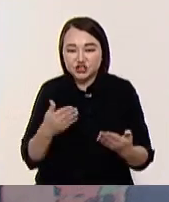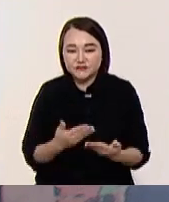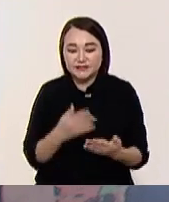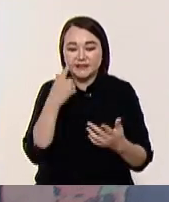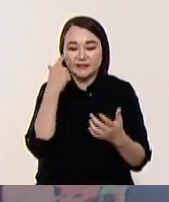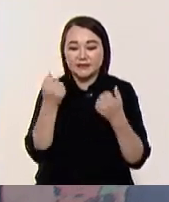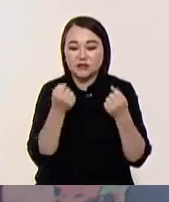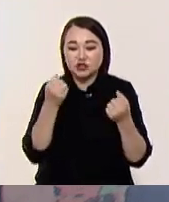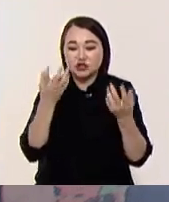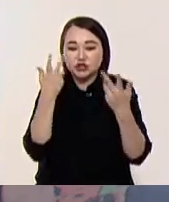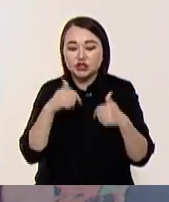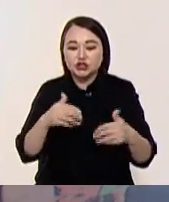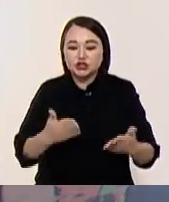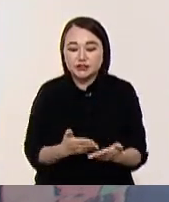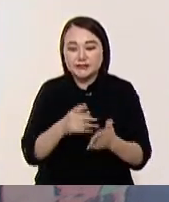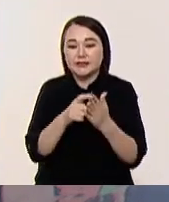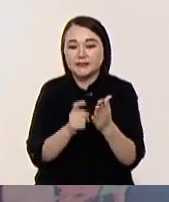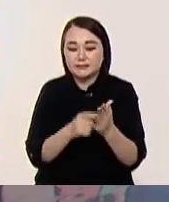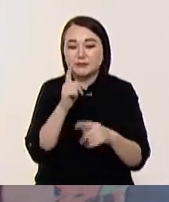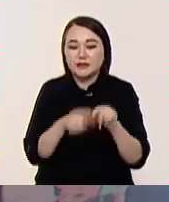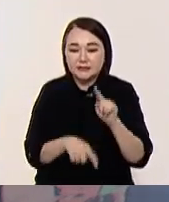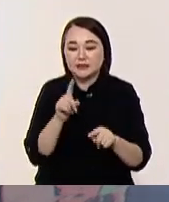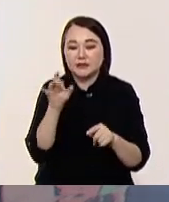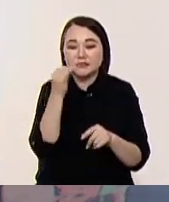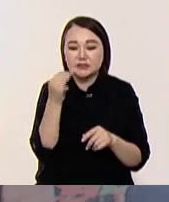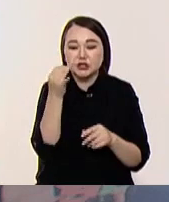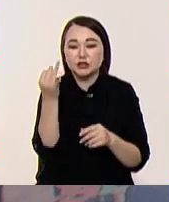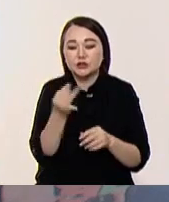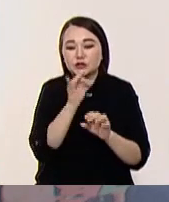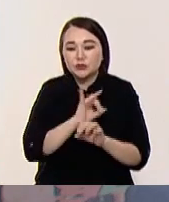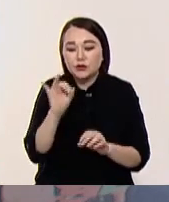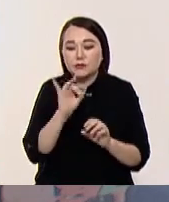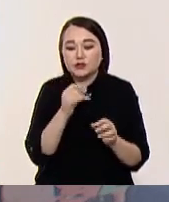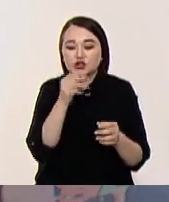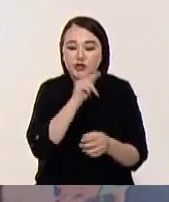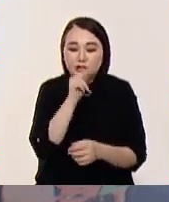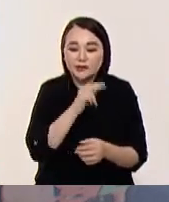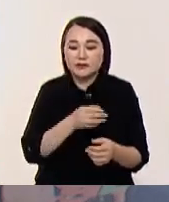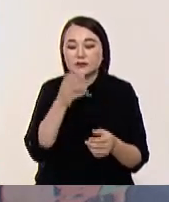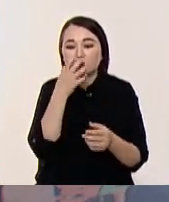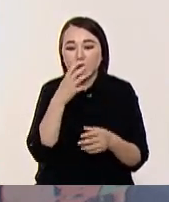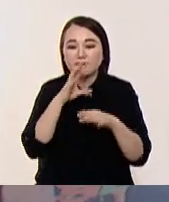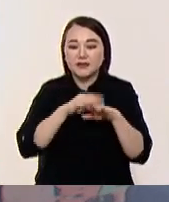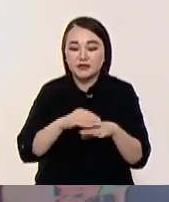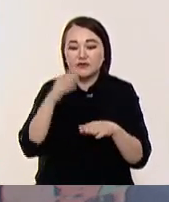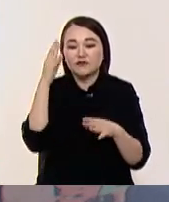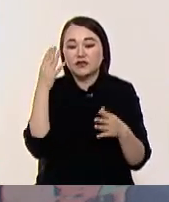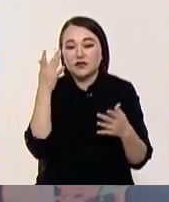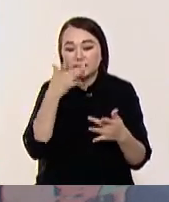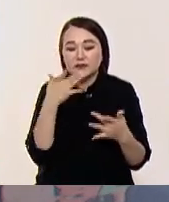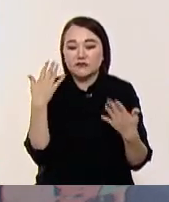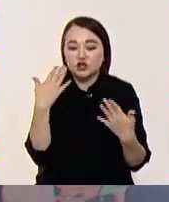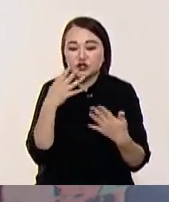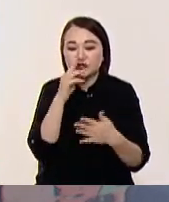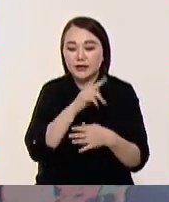Живите яркой жизнью. Делитесь с близкими интересными историями за чашкой чая. Теплые летние вечера украсит новая линейка